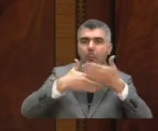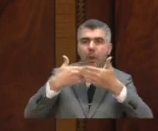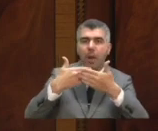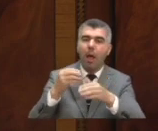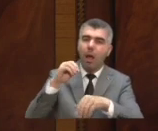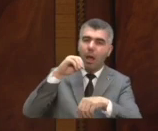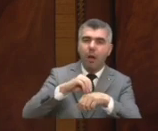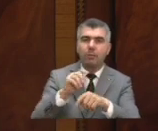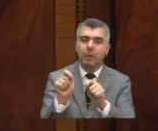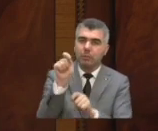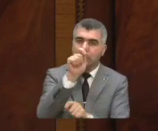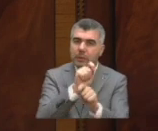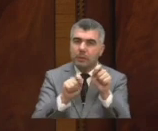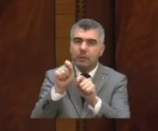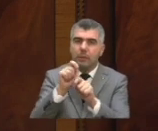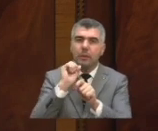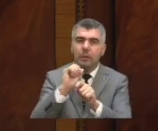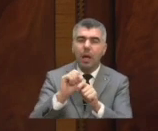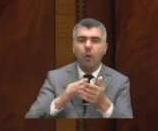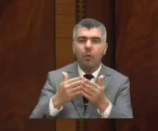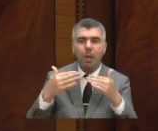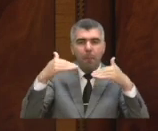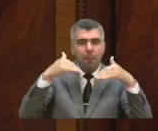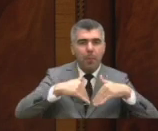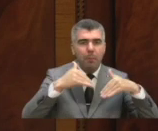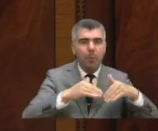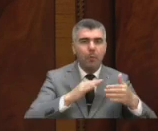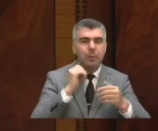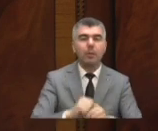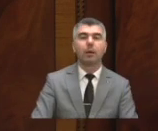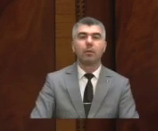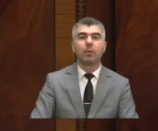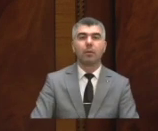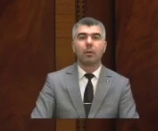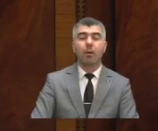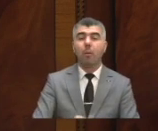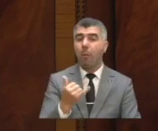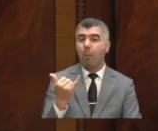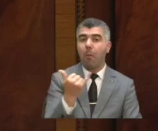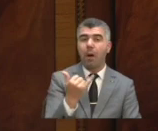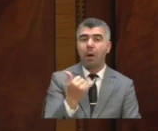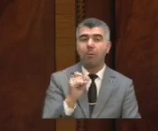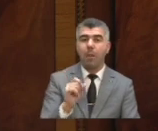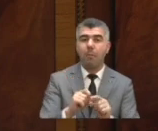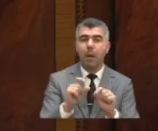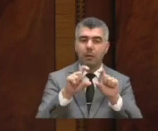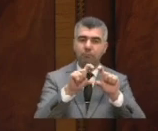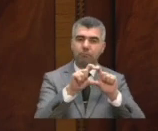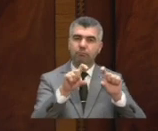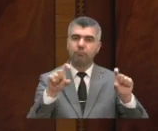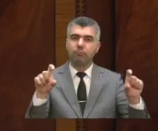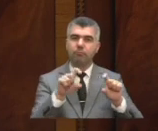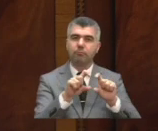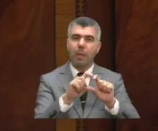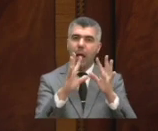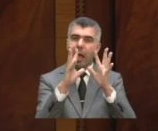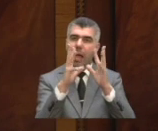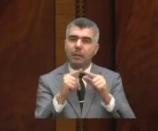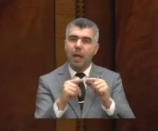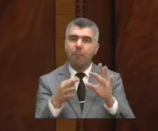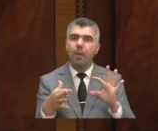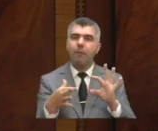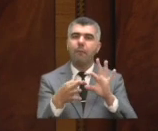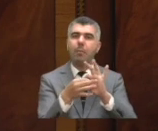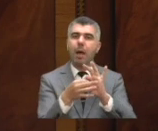المساكن المتضرره او المنهاره كليا وذلك من خلال الحساب الخاص الذي تم احداثه